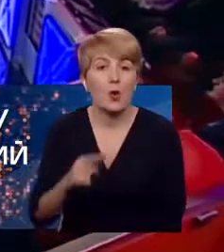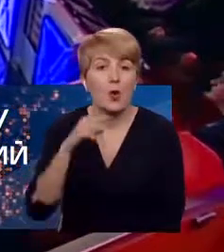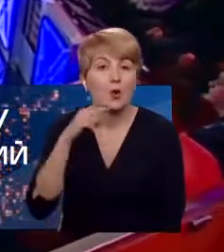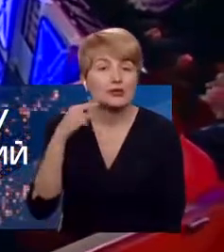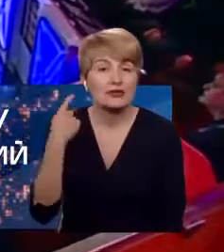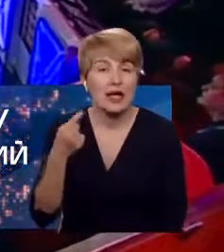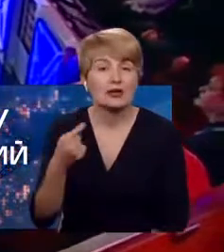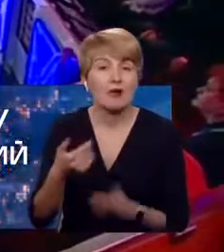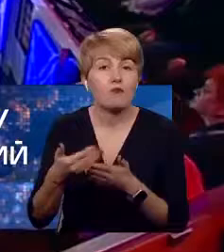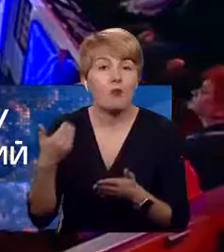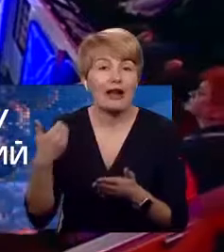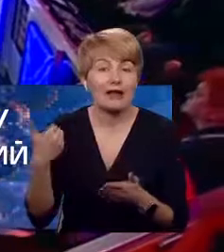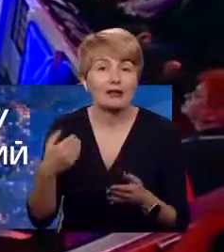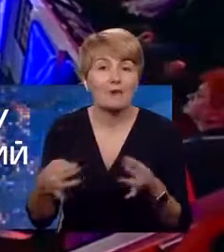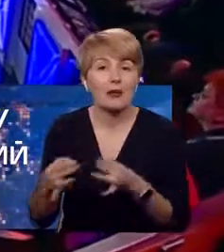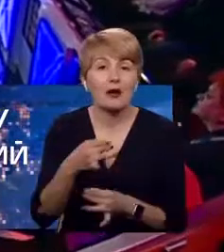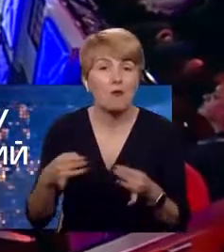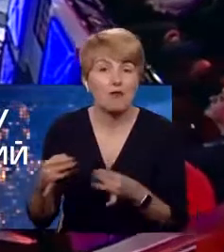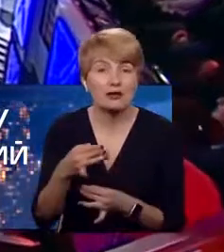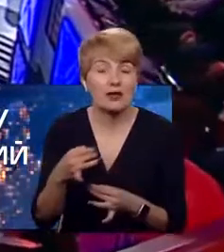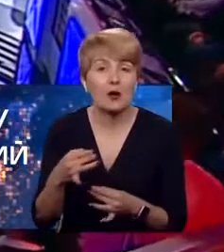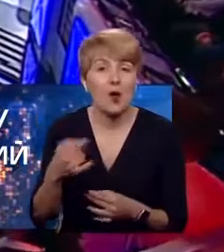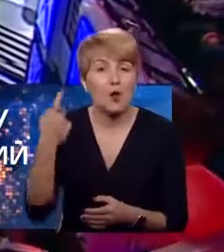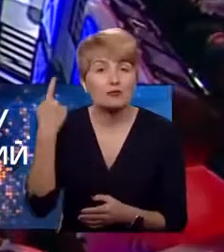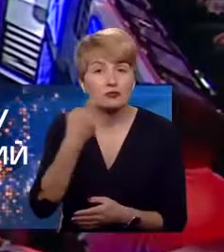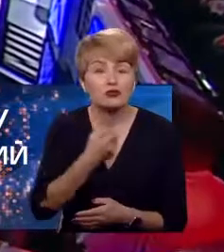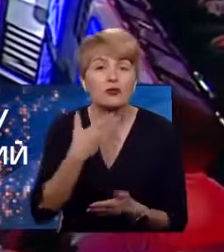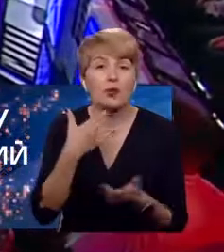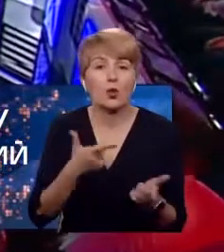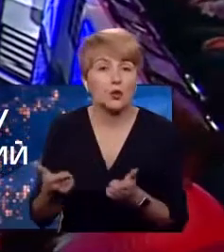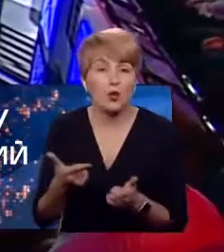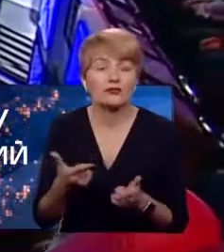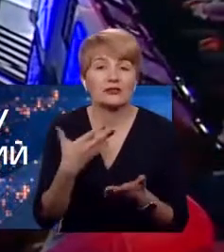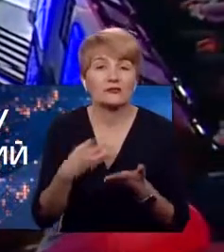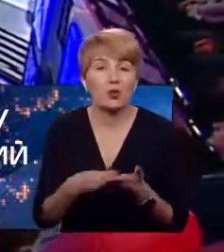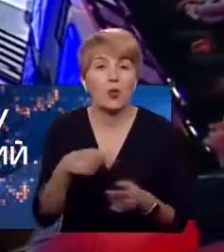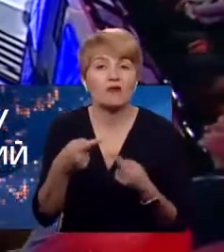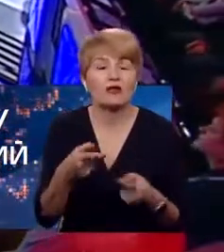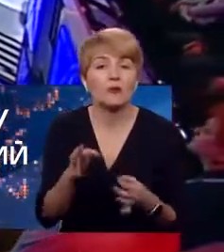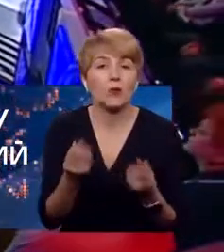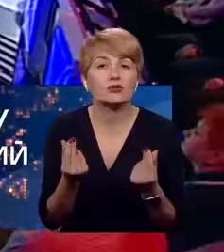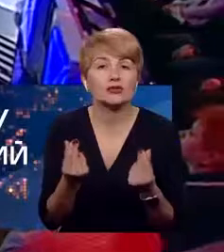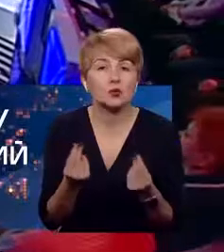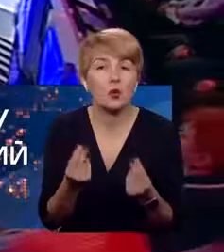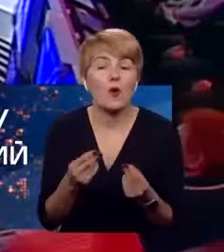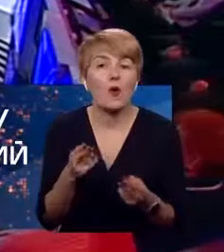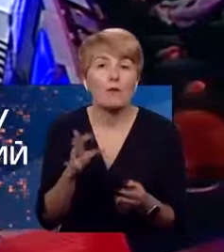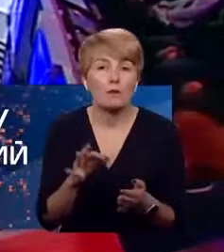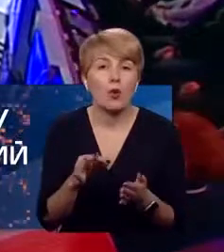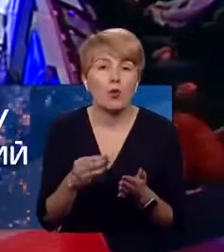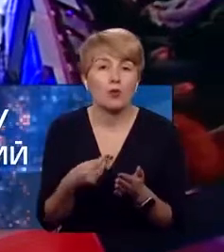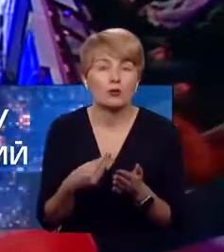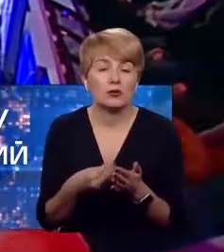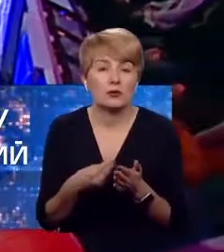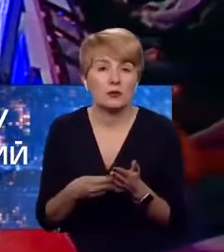Росіяни в попередніх перемовинах озвучували свою готовність говорити про ціну з прив'язками до локальних